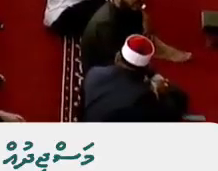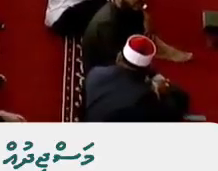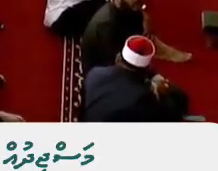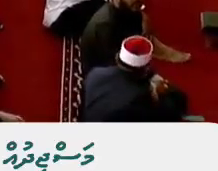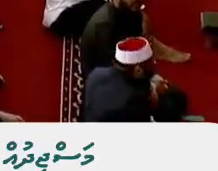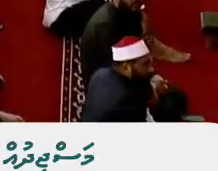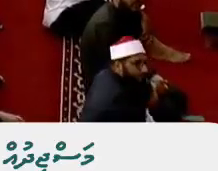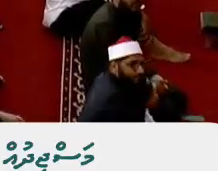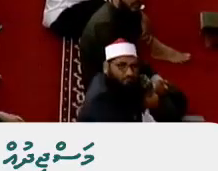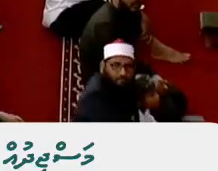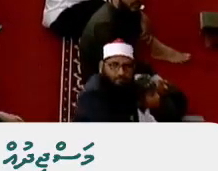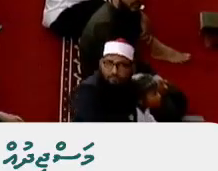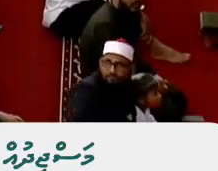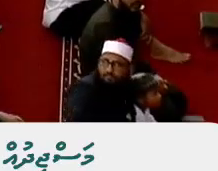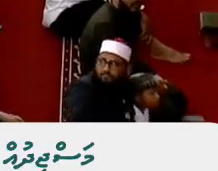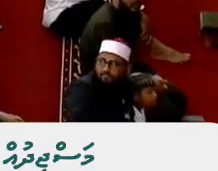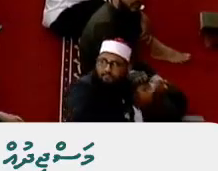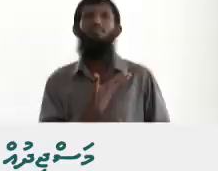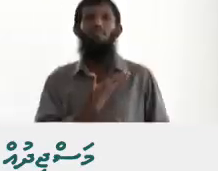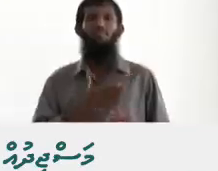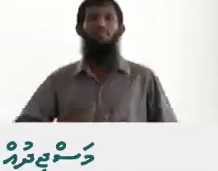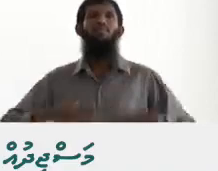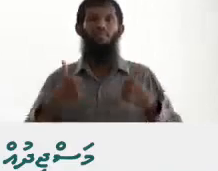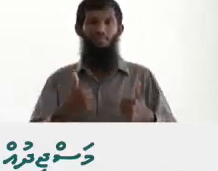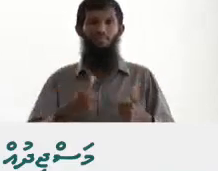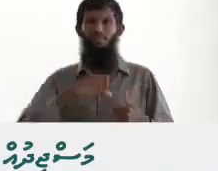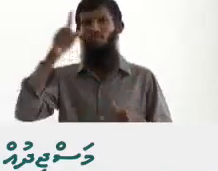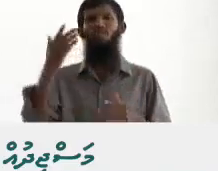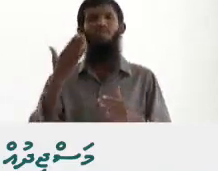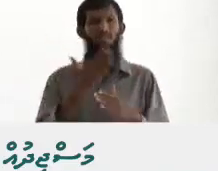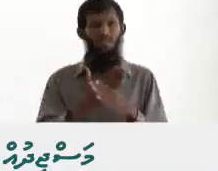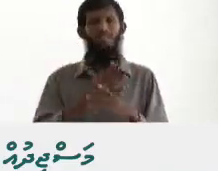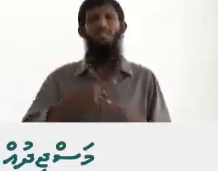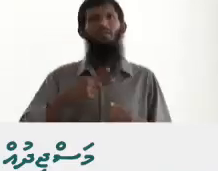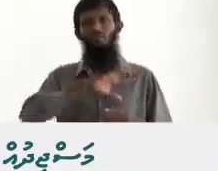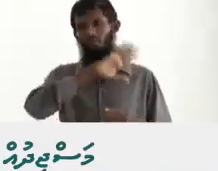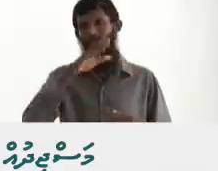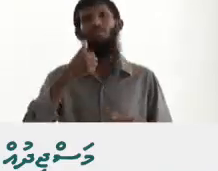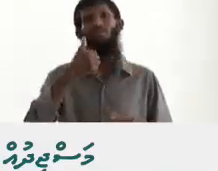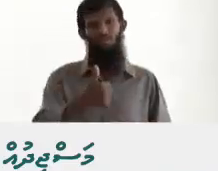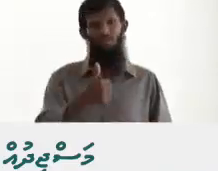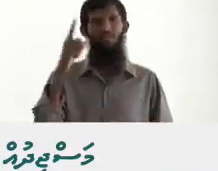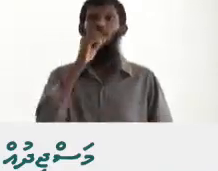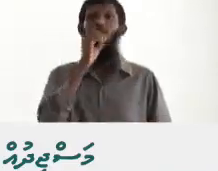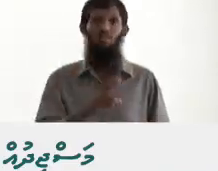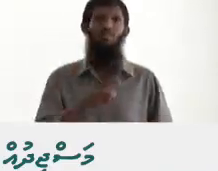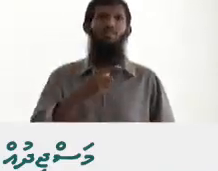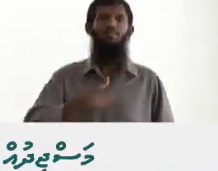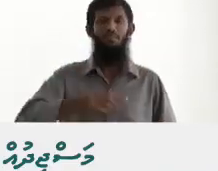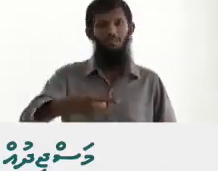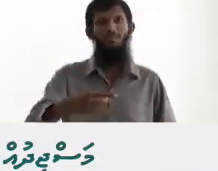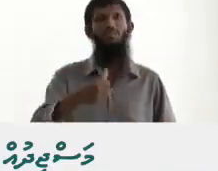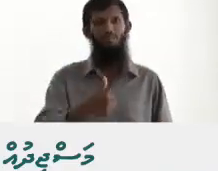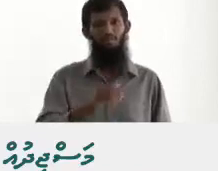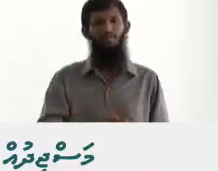ekalaange emme adul veri hakim ekalaange devva devun takaki ekalaange fazlu wanta berika mun devwa